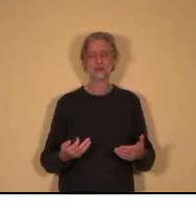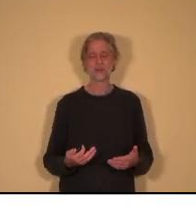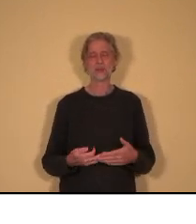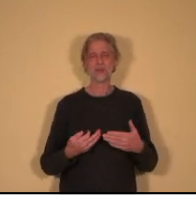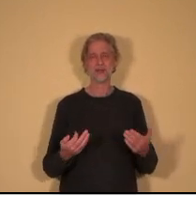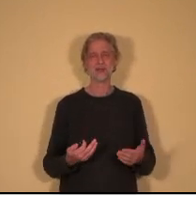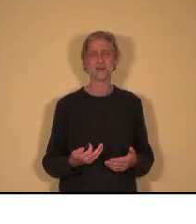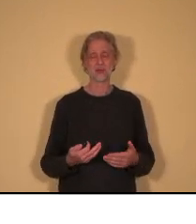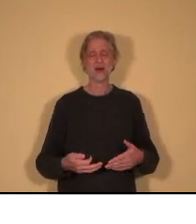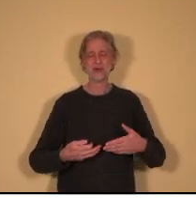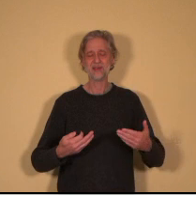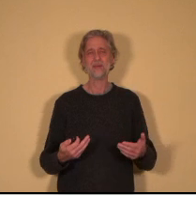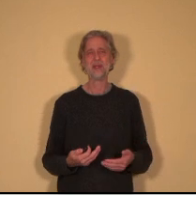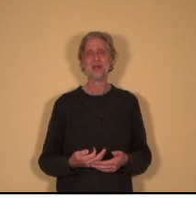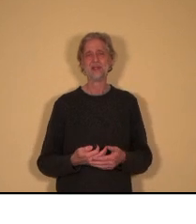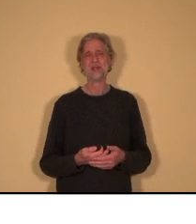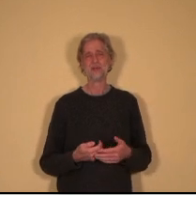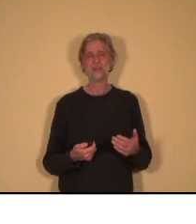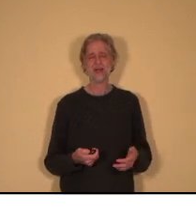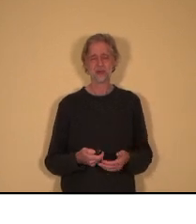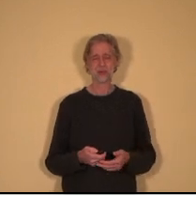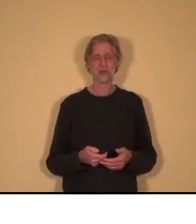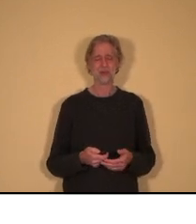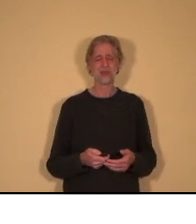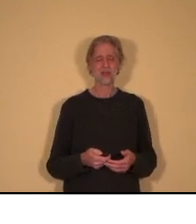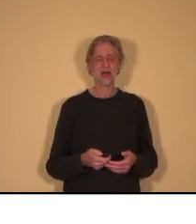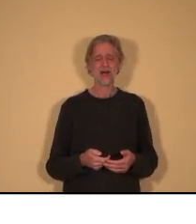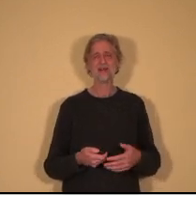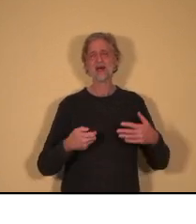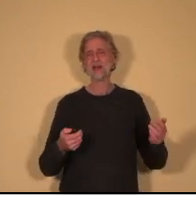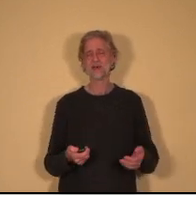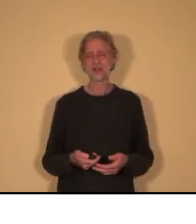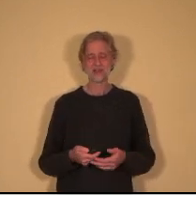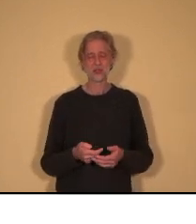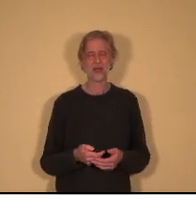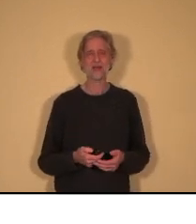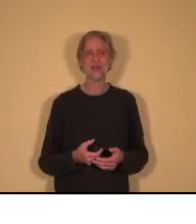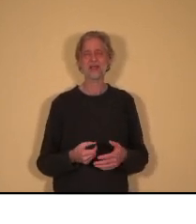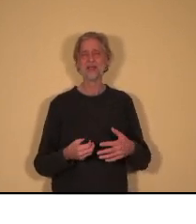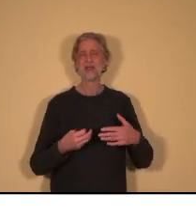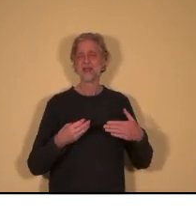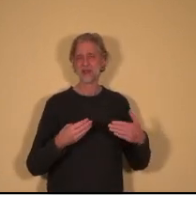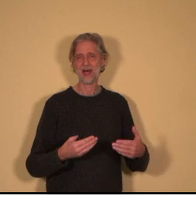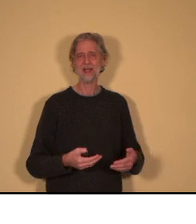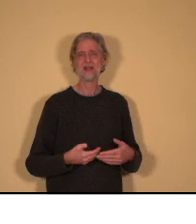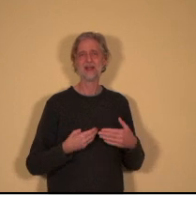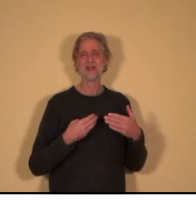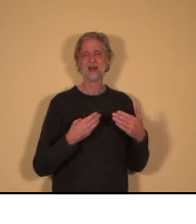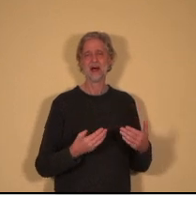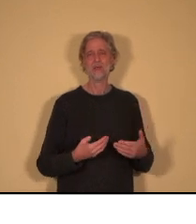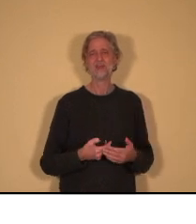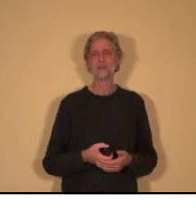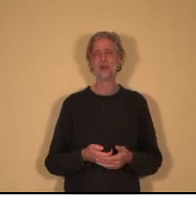oder zum Abfall ist eben die Vermeidung. Und alles andere, was wir jetzt besprechen werden, ist